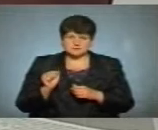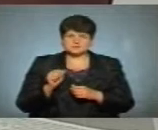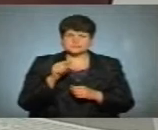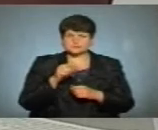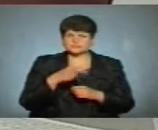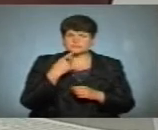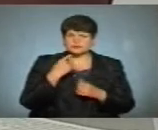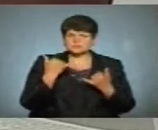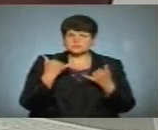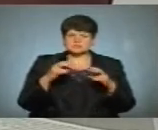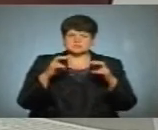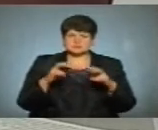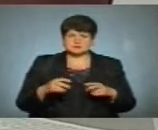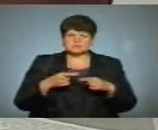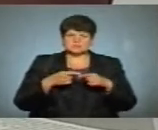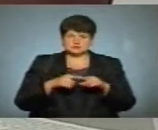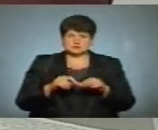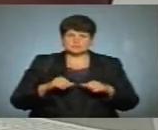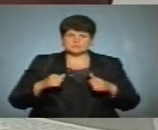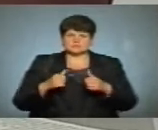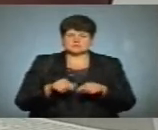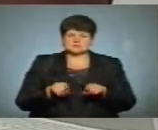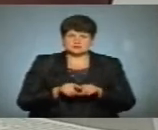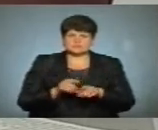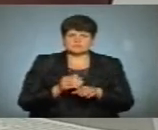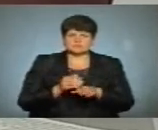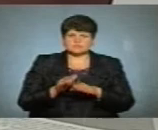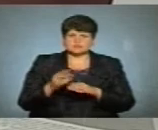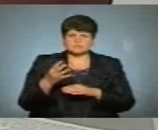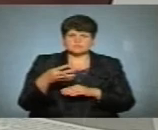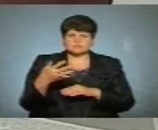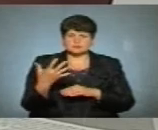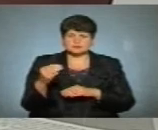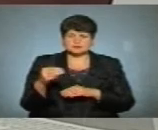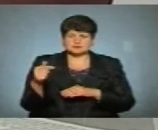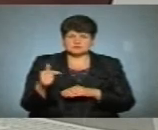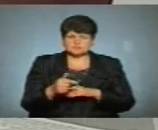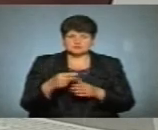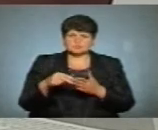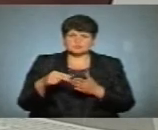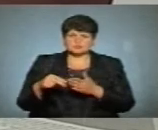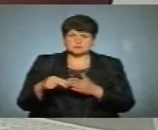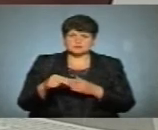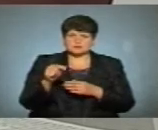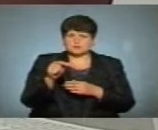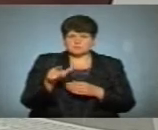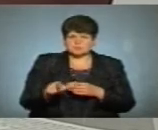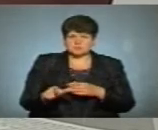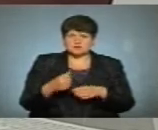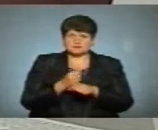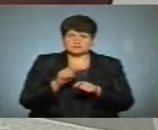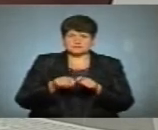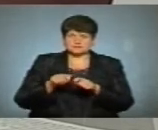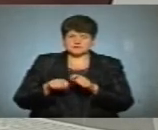словами, сьогодні на засіданні техногенної комісії також виділили 45 тисяч гривень, щоб закупити пробірки для лабораторних